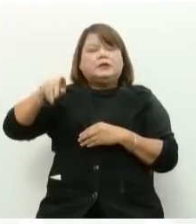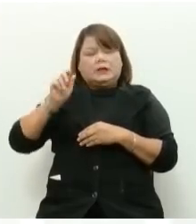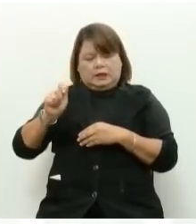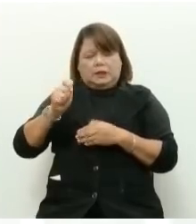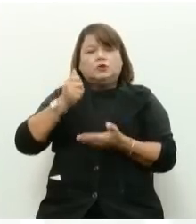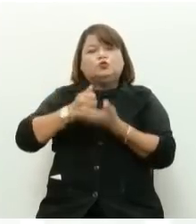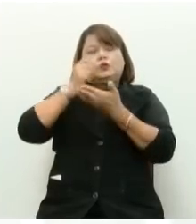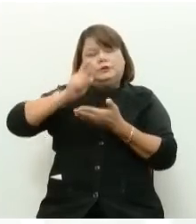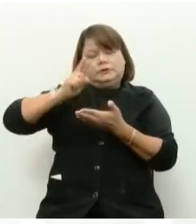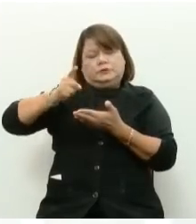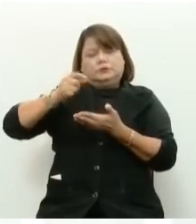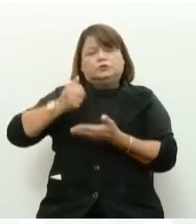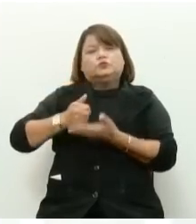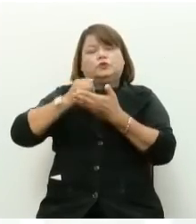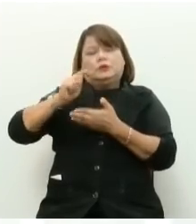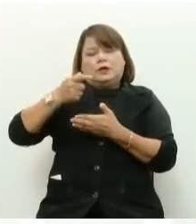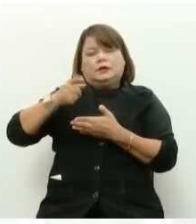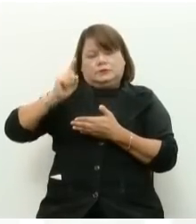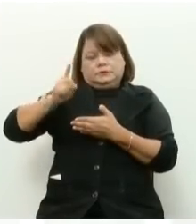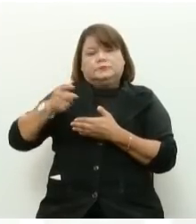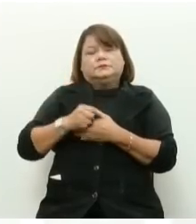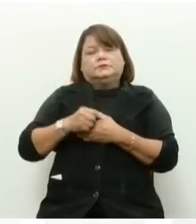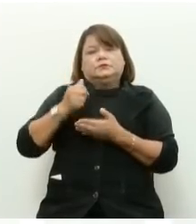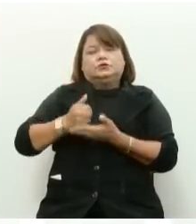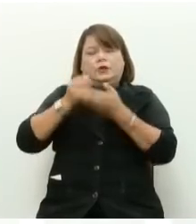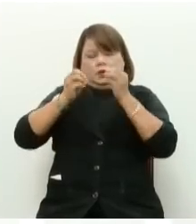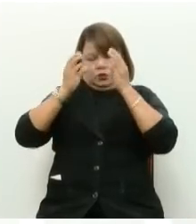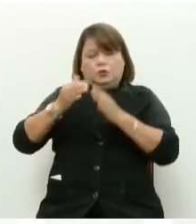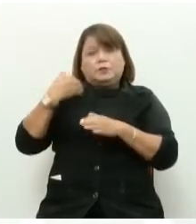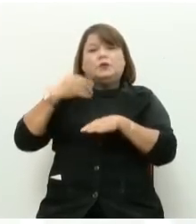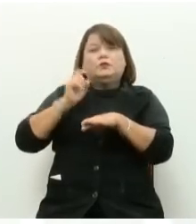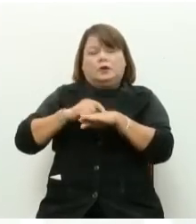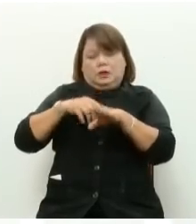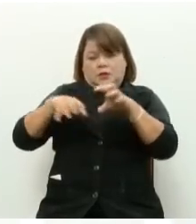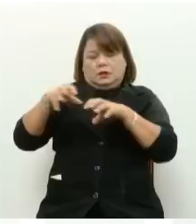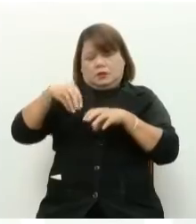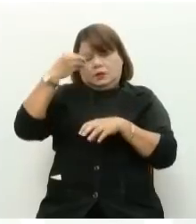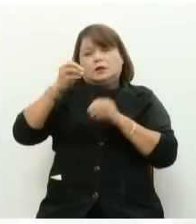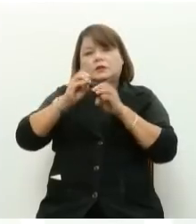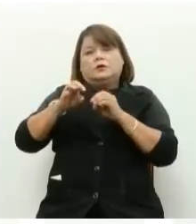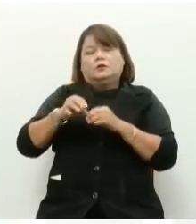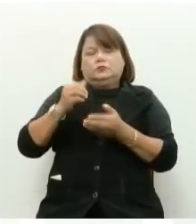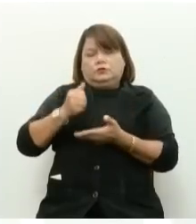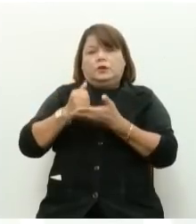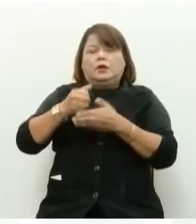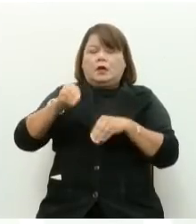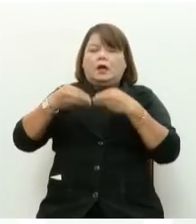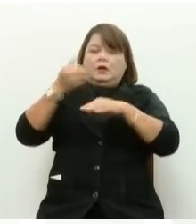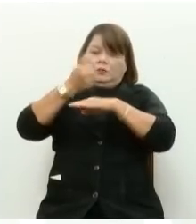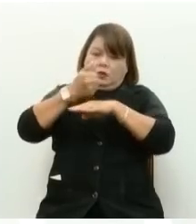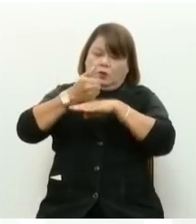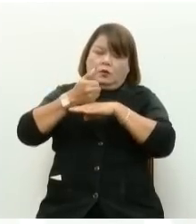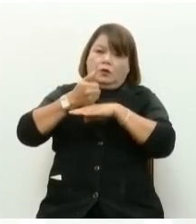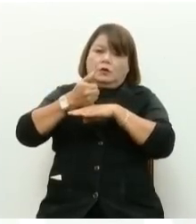ยจริงๆช่วยงานหน้างานจริงๆช่วยให้คุณครูได้มีเวลาจัดการเรียนการสอนช่วยให้ท่านผอ.โรงเรียน